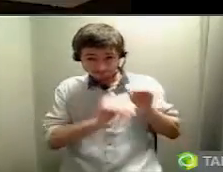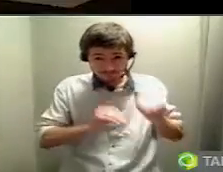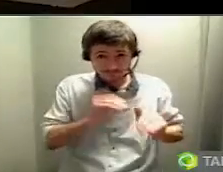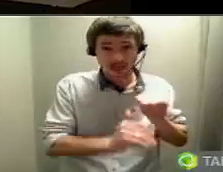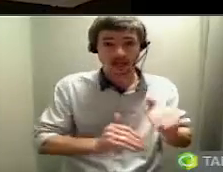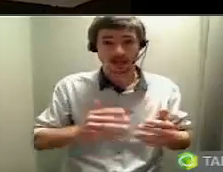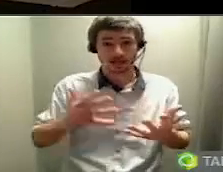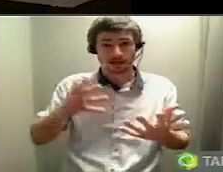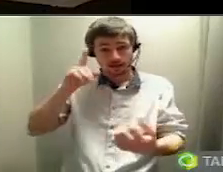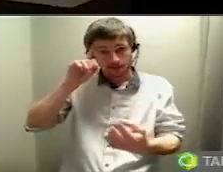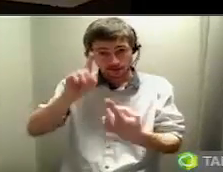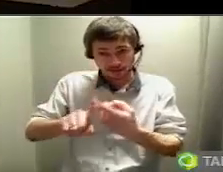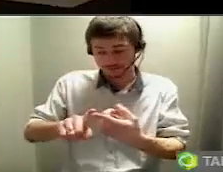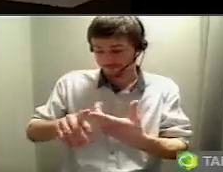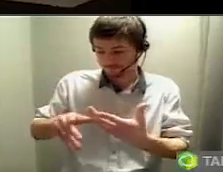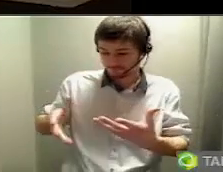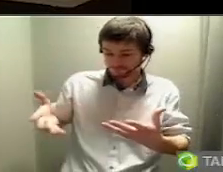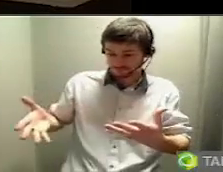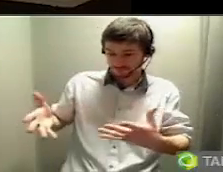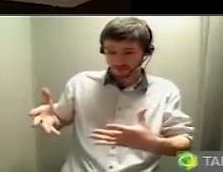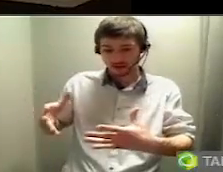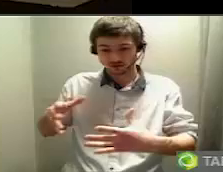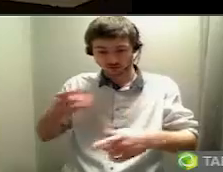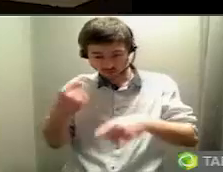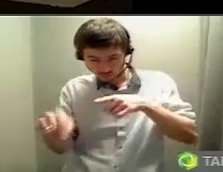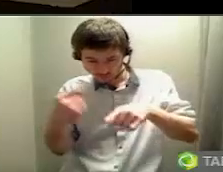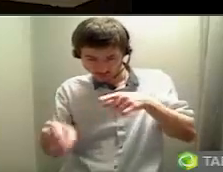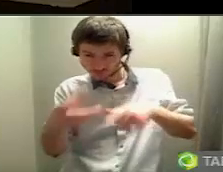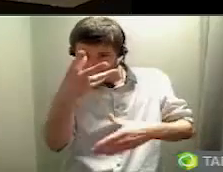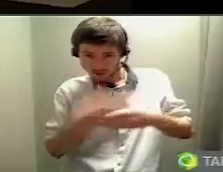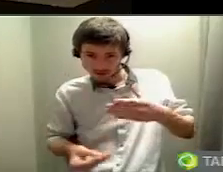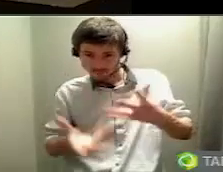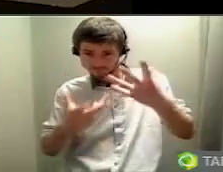leur semblaient ne pas avoir été complètement intégrées sont